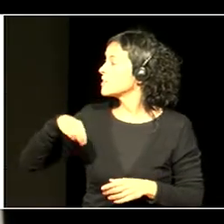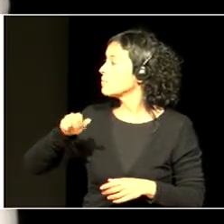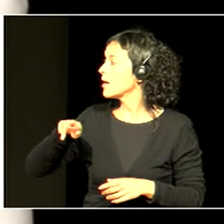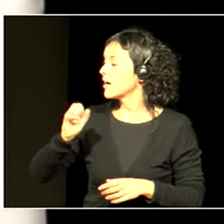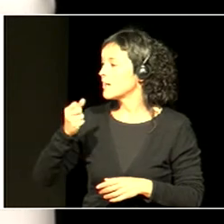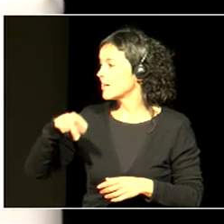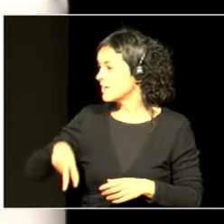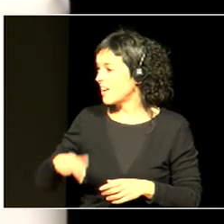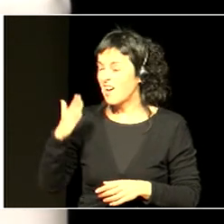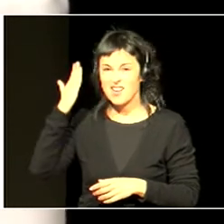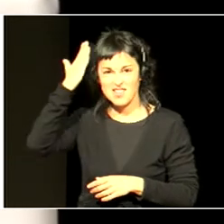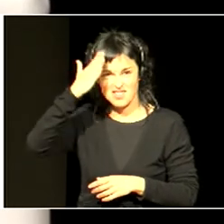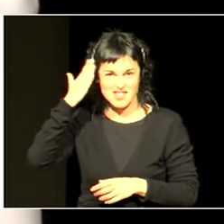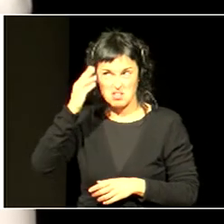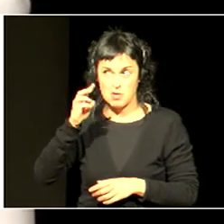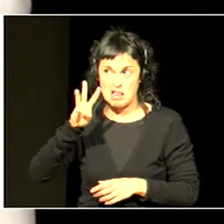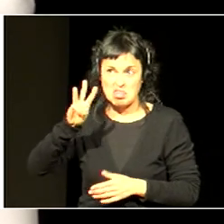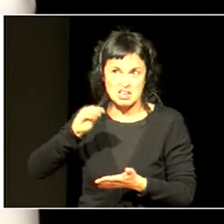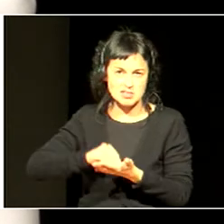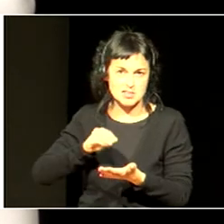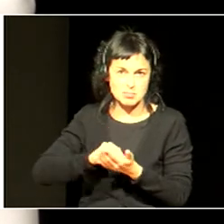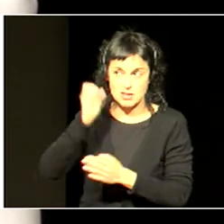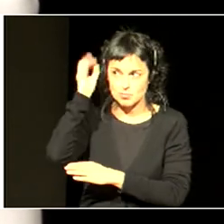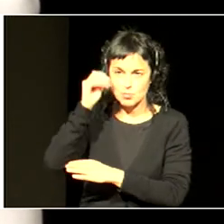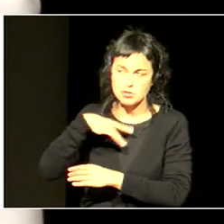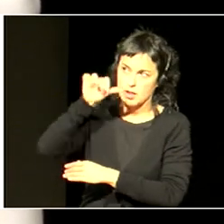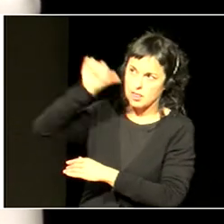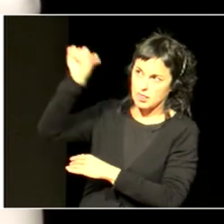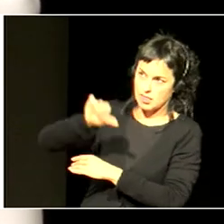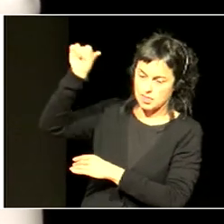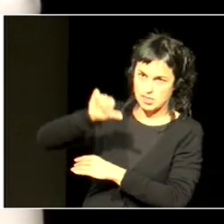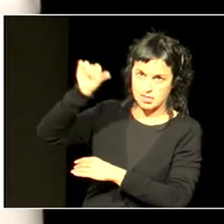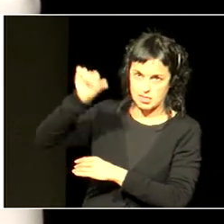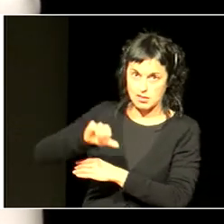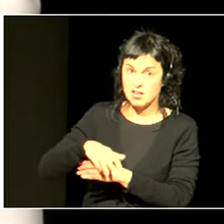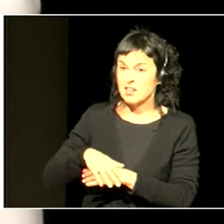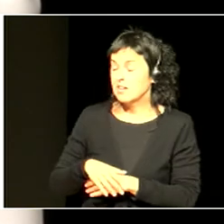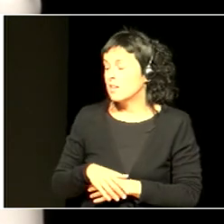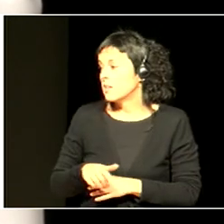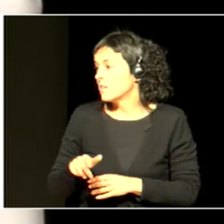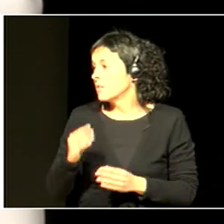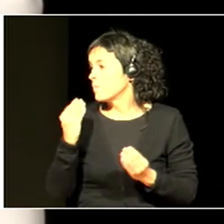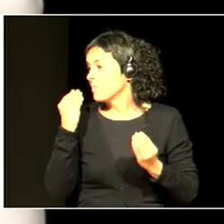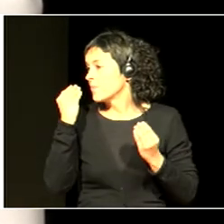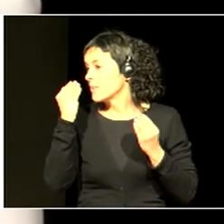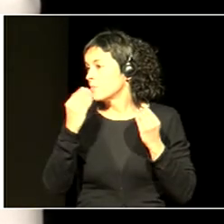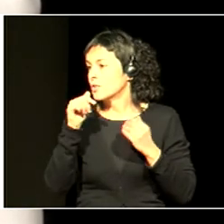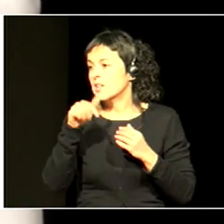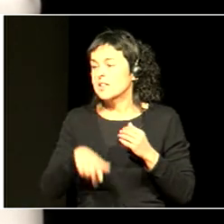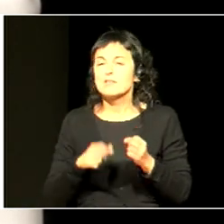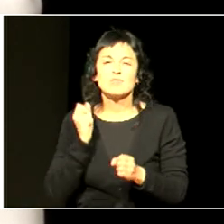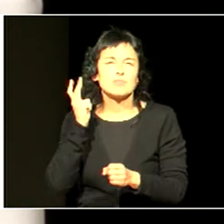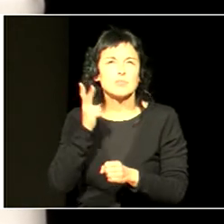Nafarroan irutan edo bere hitzaldietan egondu naiz, eta iruditzen zait, hemen erronka nagusiena